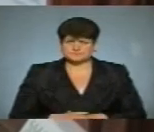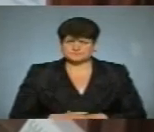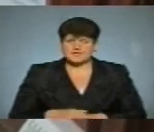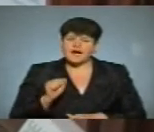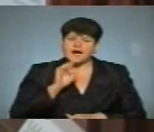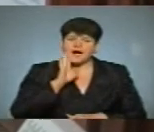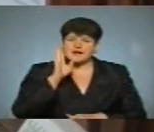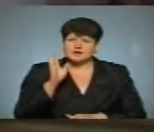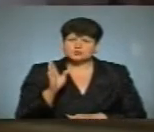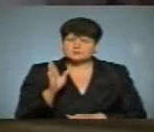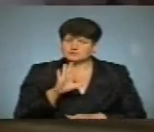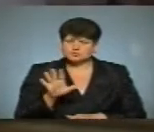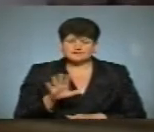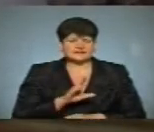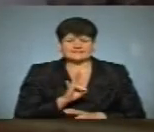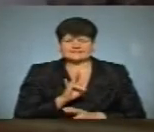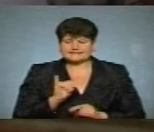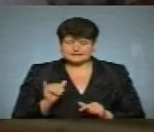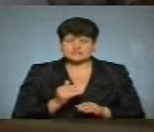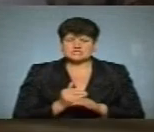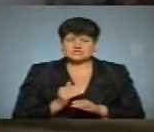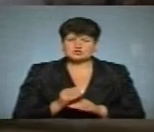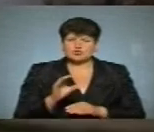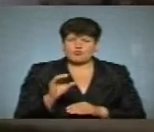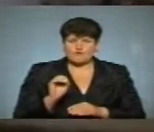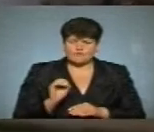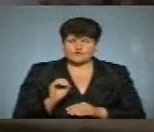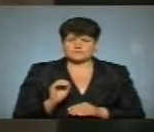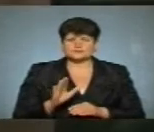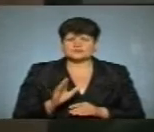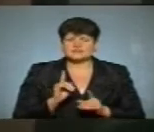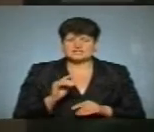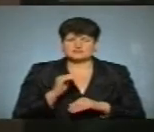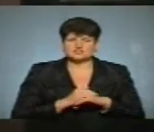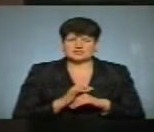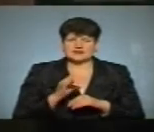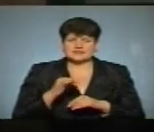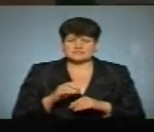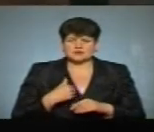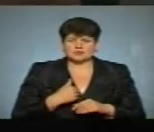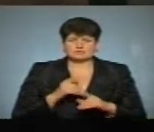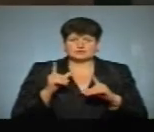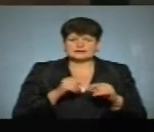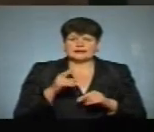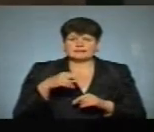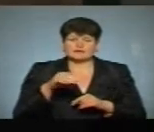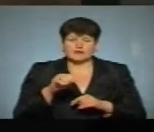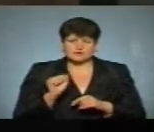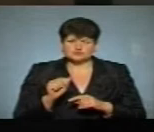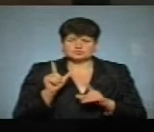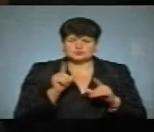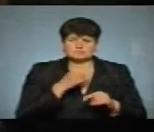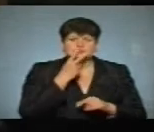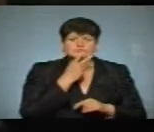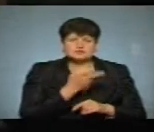20:35. А рано не буде? Ні, часткове відновлення, тільки вечірній рейс. Та я думаю, поїду хоч на дачу подивлюся, як там